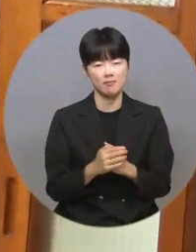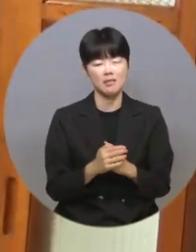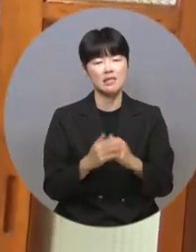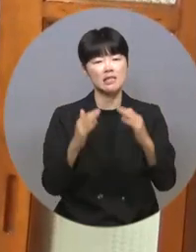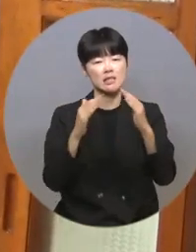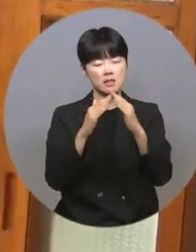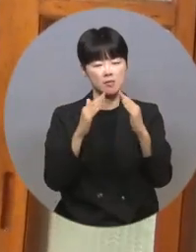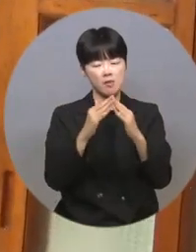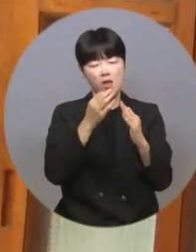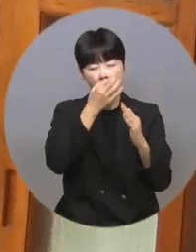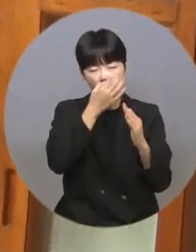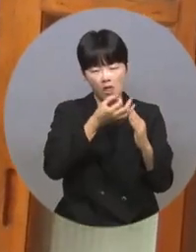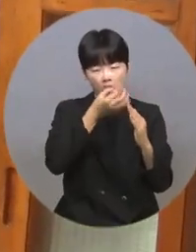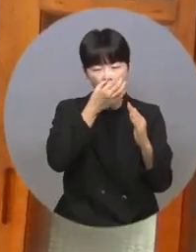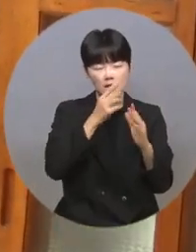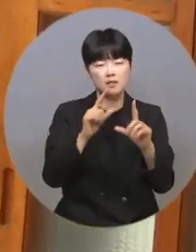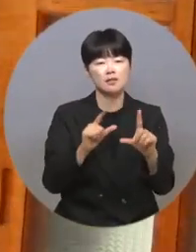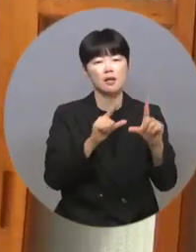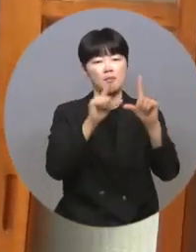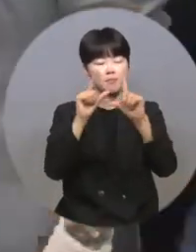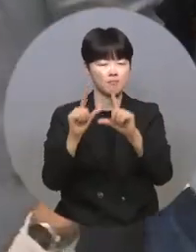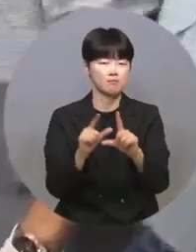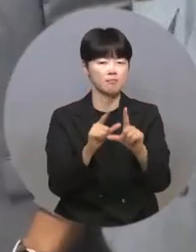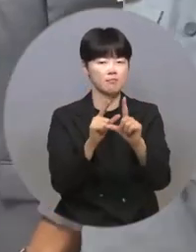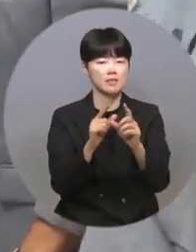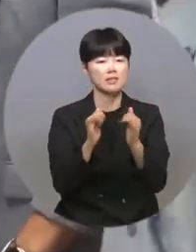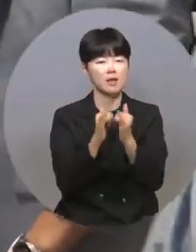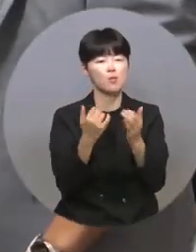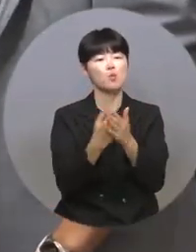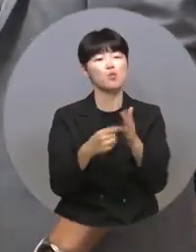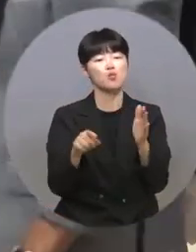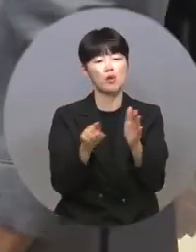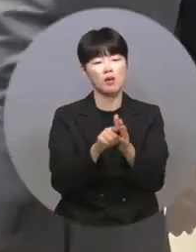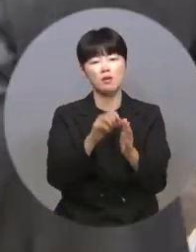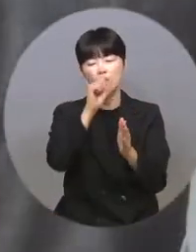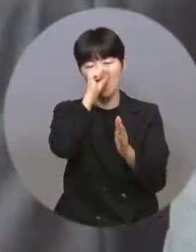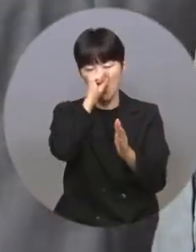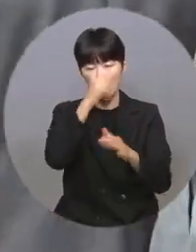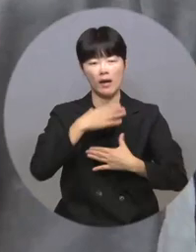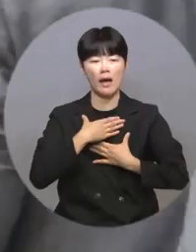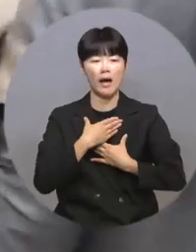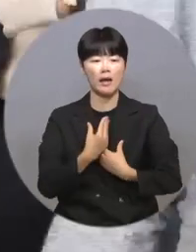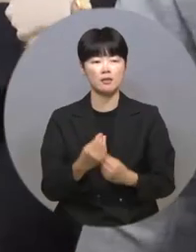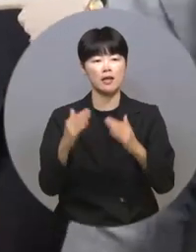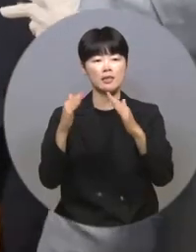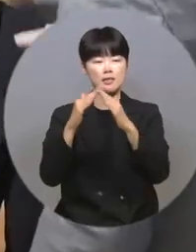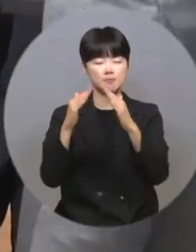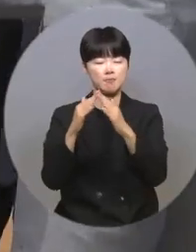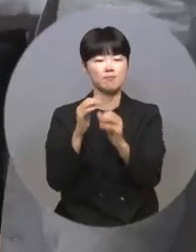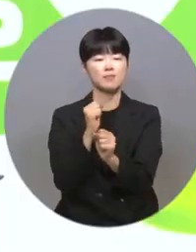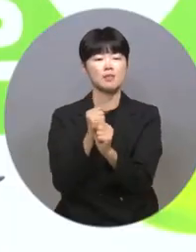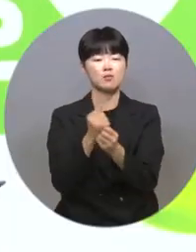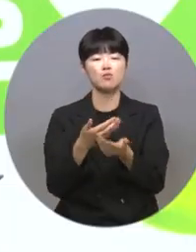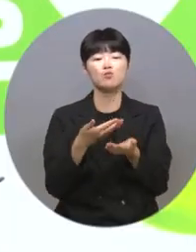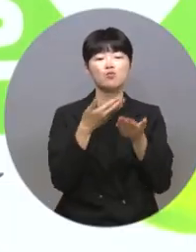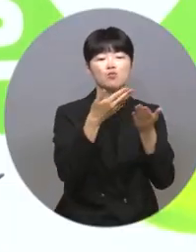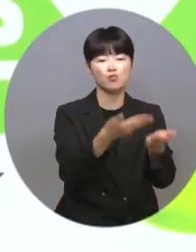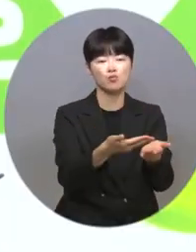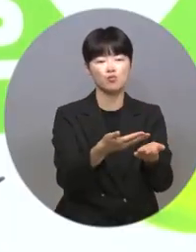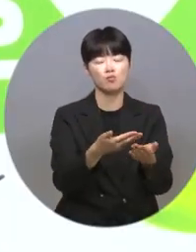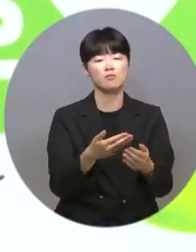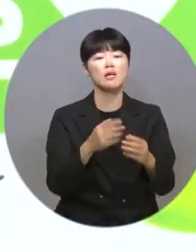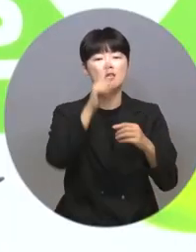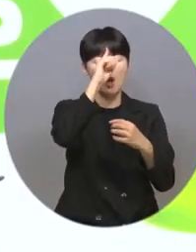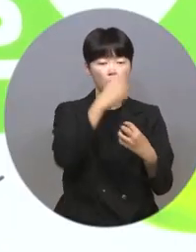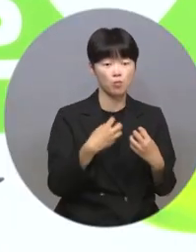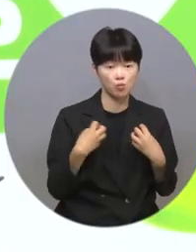복지 위기 가구에 쾌적하고 안전한 새 보금자리를 제공하는 민관협력 사업입니다. 이번